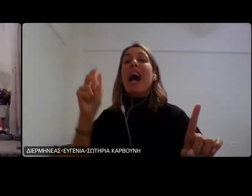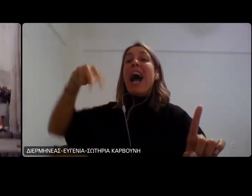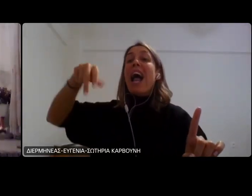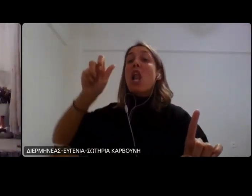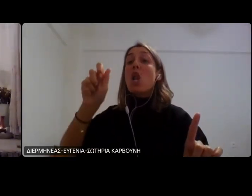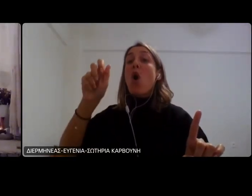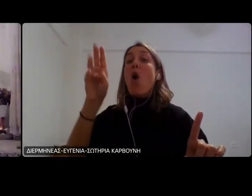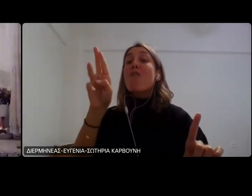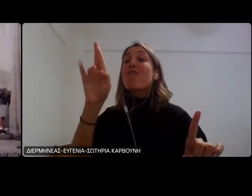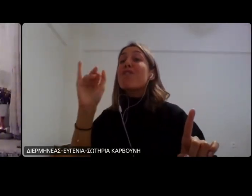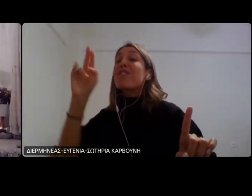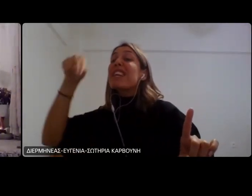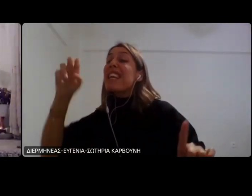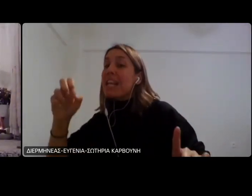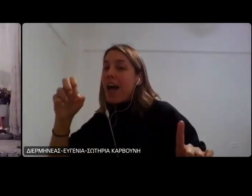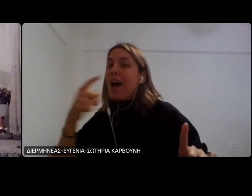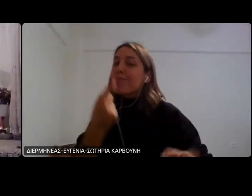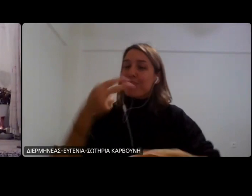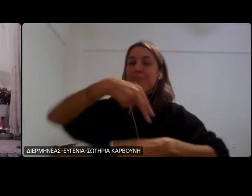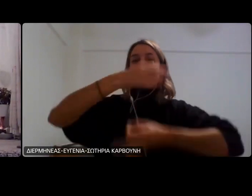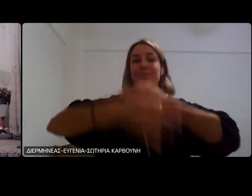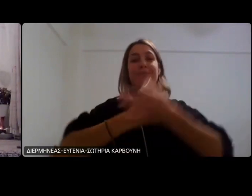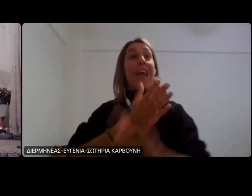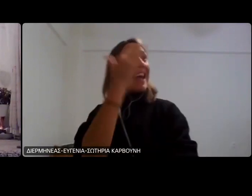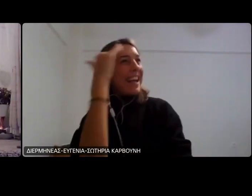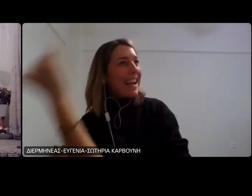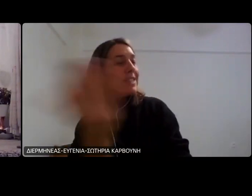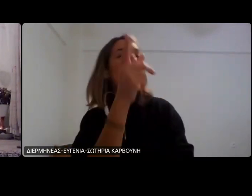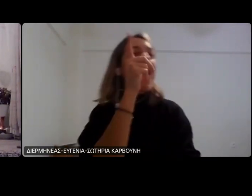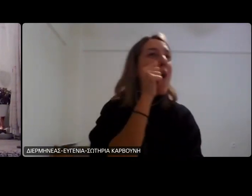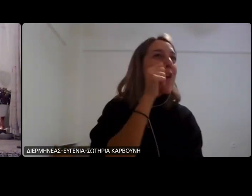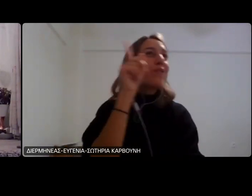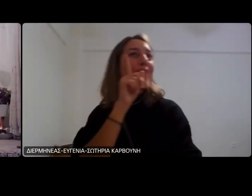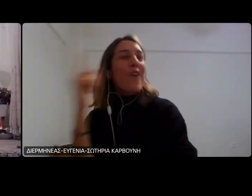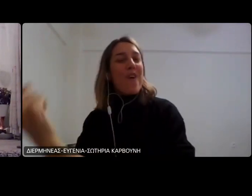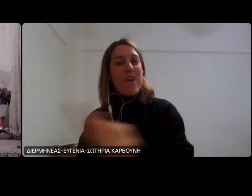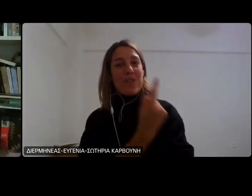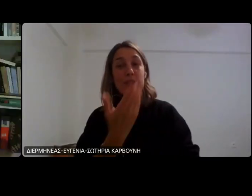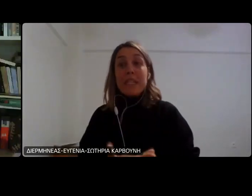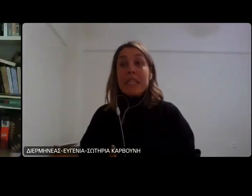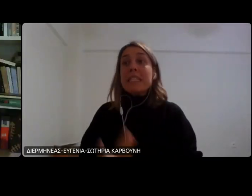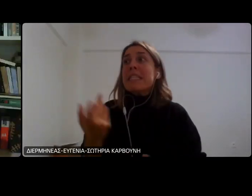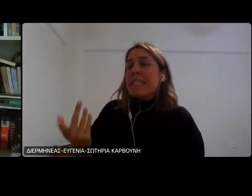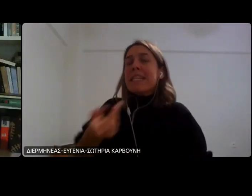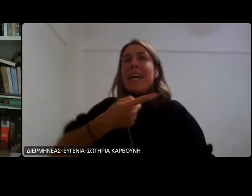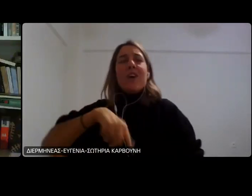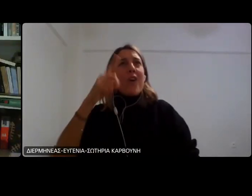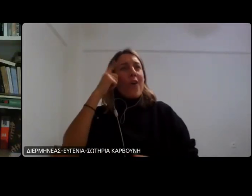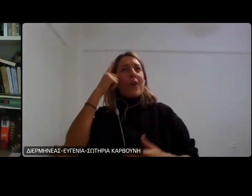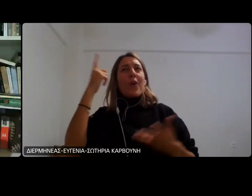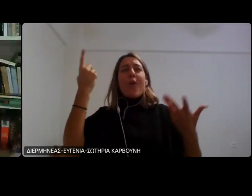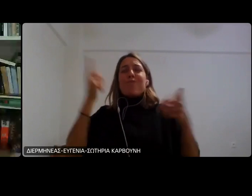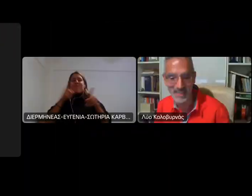λόγο. Καλησπέρα σε όλες. Αισθάνομαι λίγο άσχετος με το υπόλοιπο πάνελ, γιατί εγώ δεν είμαι